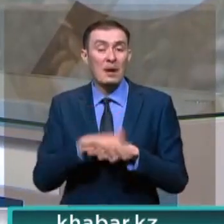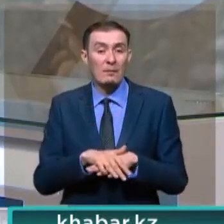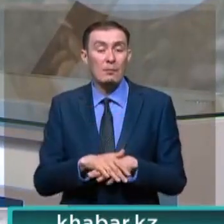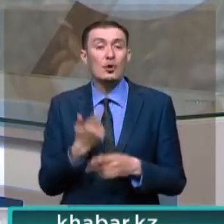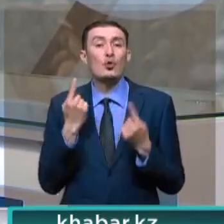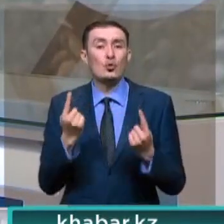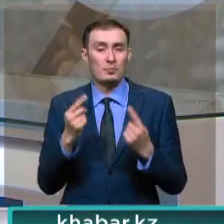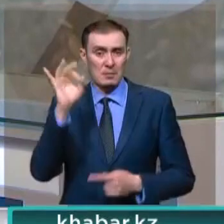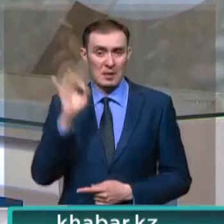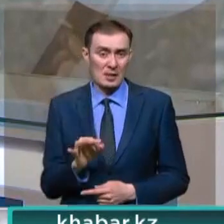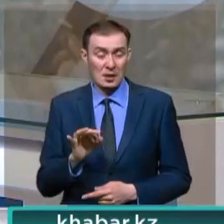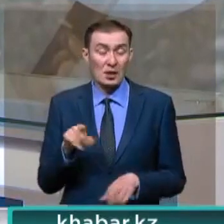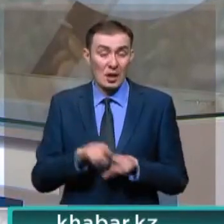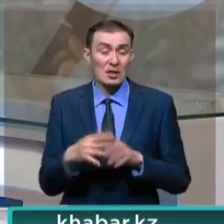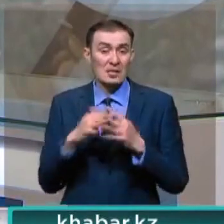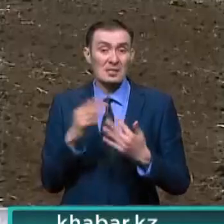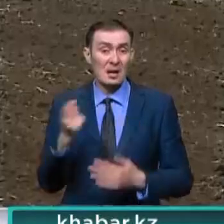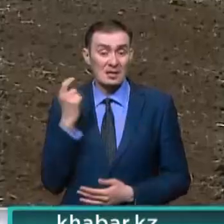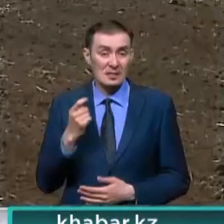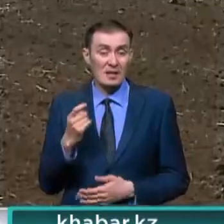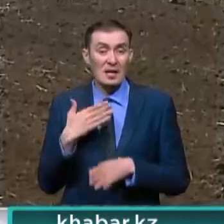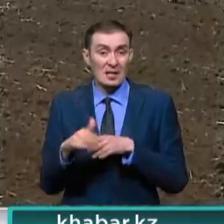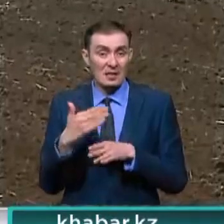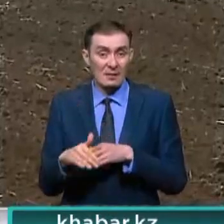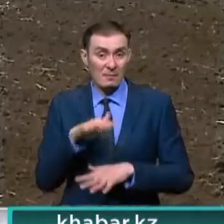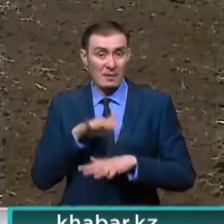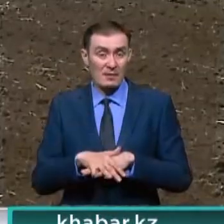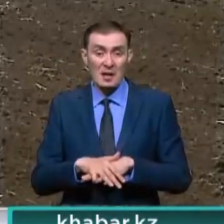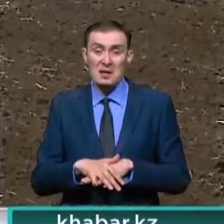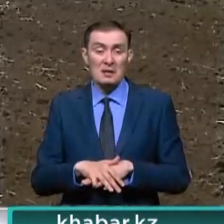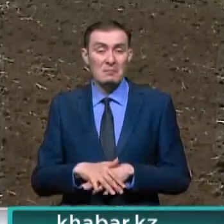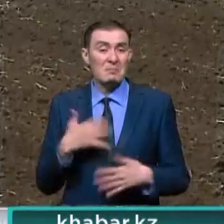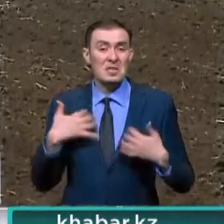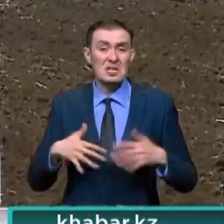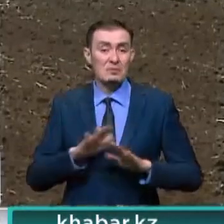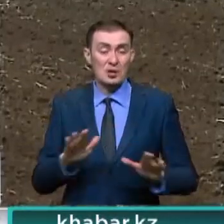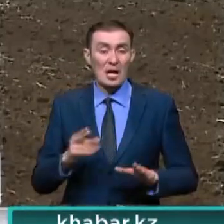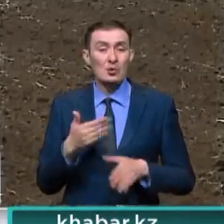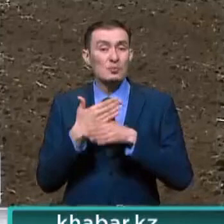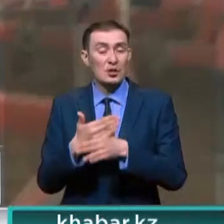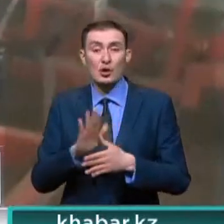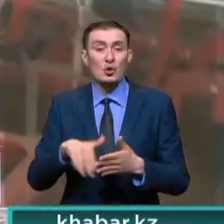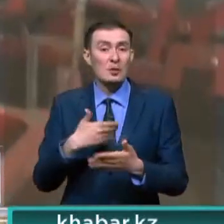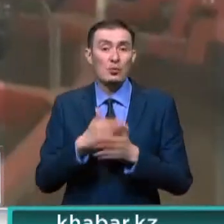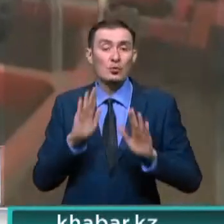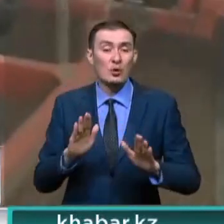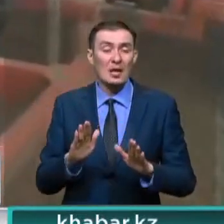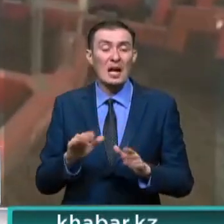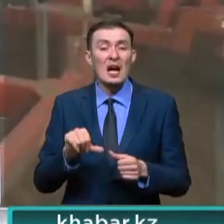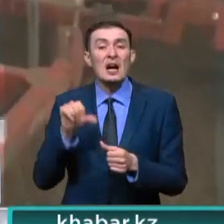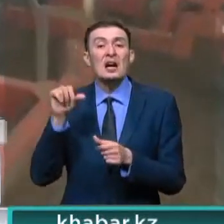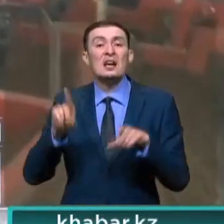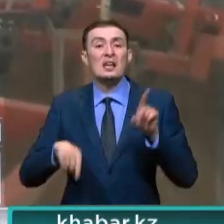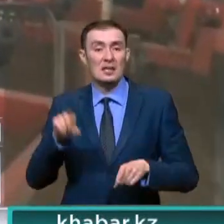более высокие проценты. К тому же сельское хозяйство кредитовать финансовые институты не спешат, а субсидии до сих пор только для избранных,